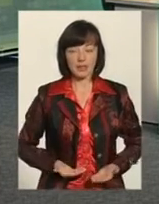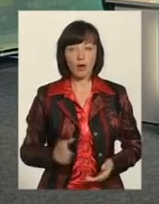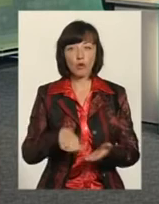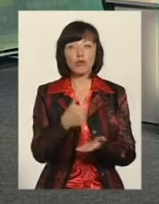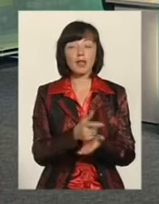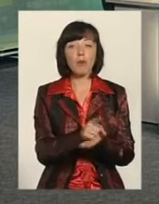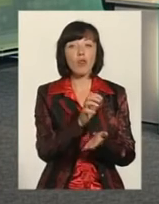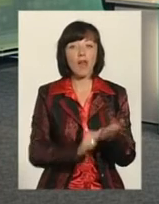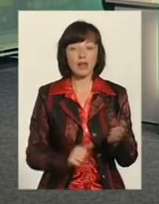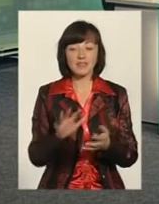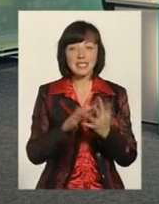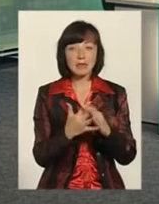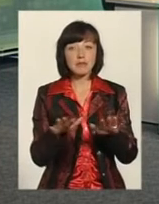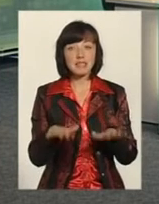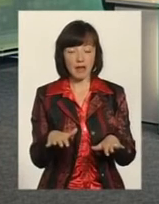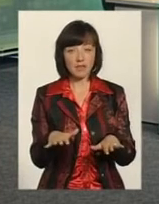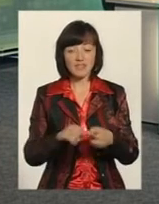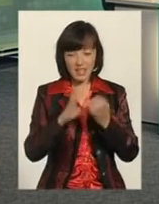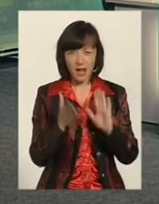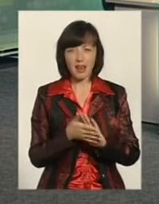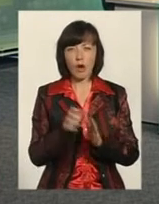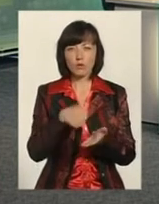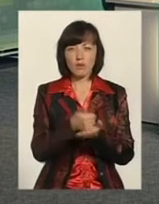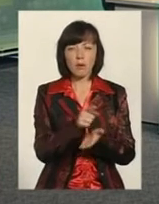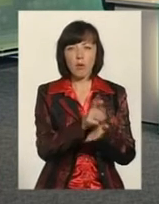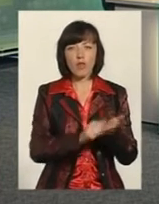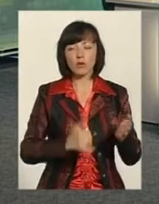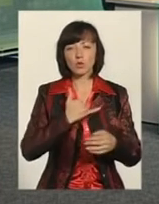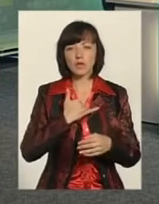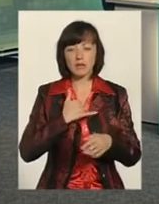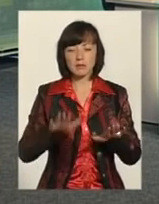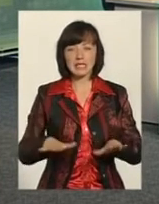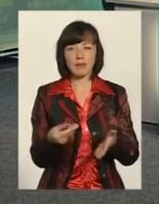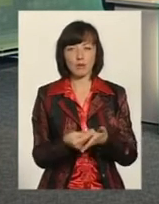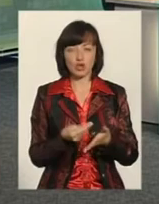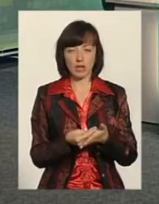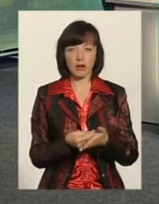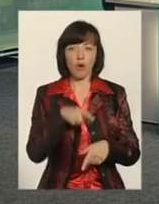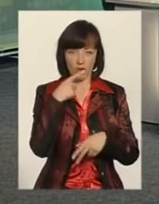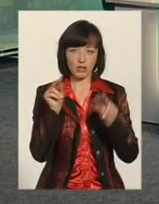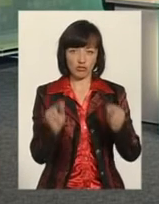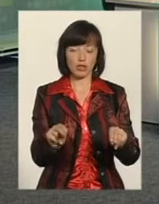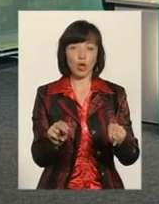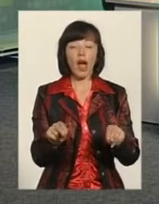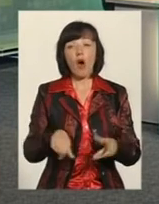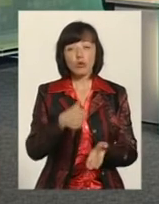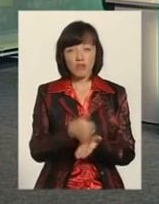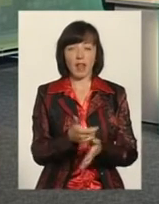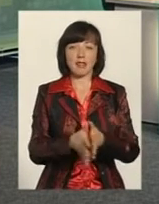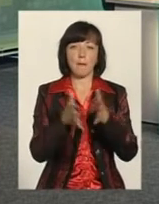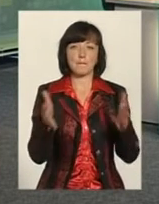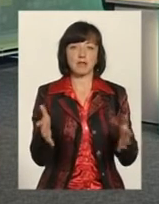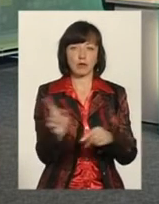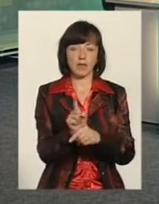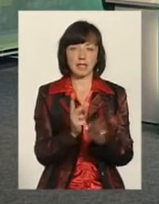основний податок на сільській місцевості. Ну, взагалі, це основний податок в нас в місцевих бюджетах. Будемо говорити відверто, це основна, найбільша питома